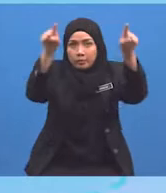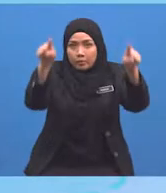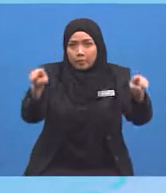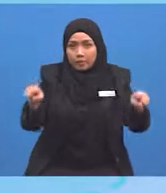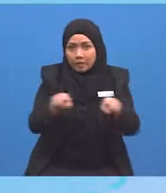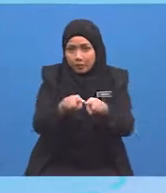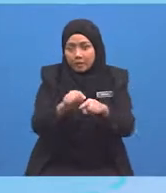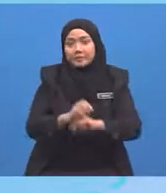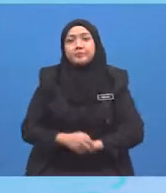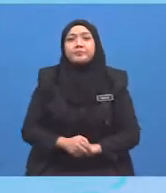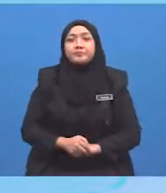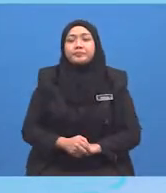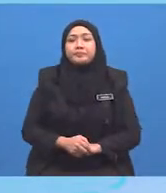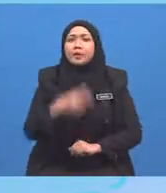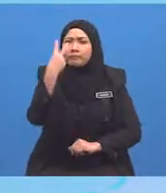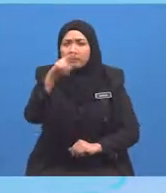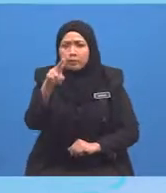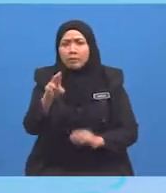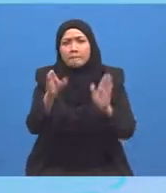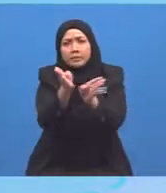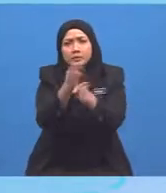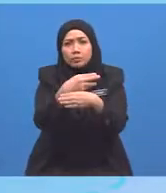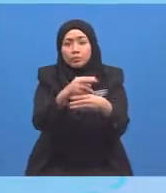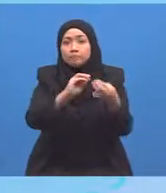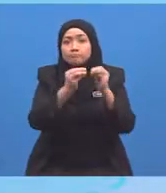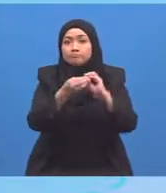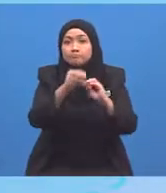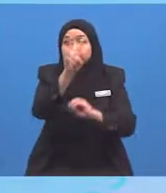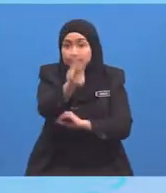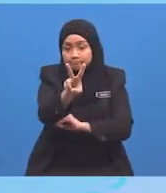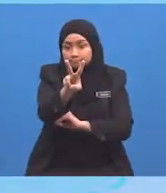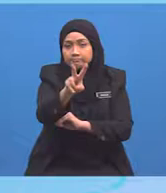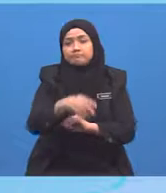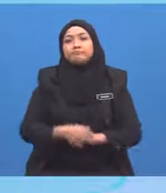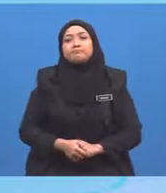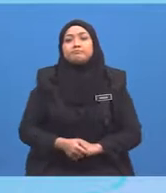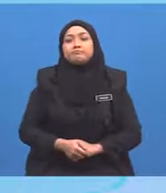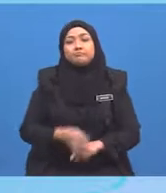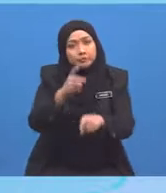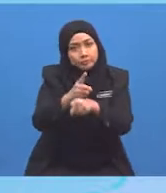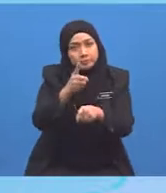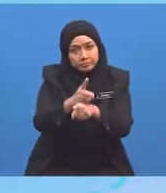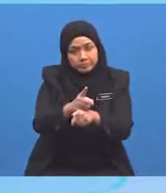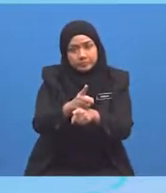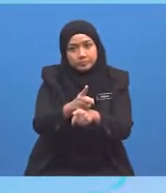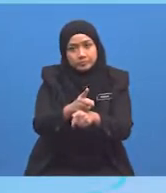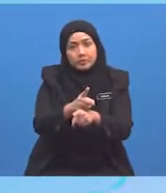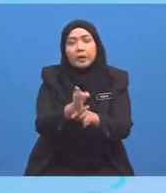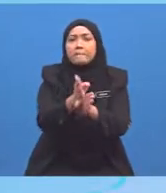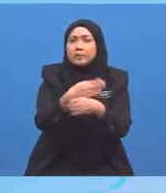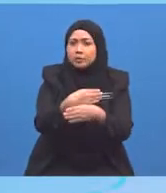Jom lihat bentuk yang kedua. Ya, amat tepat sekali. Bentuk